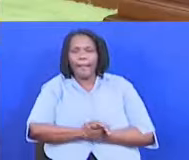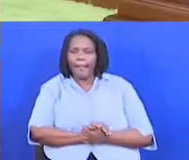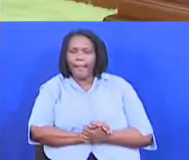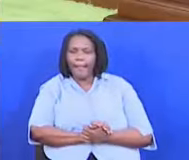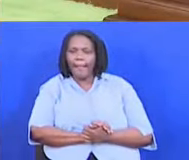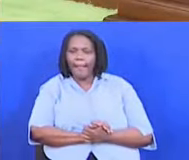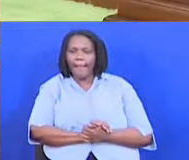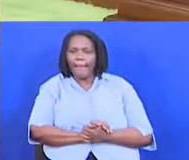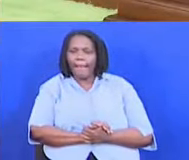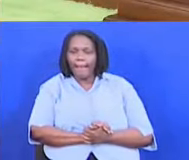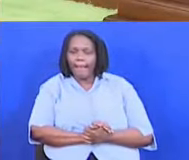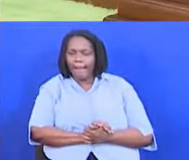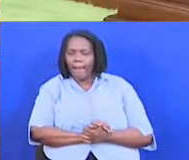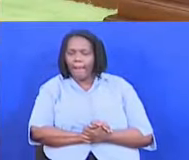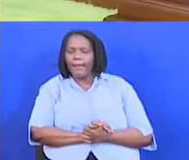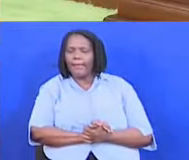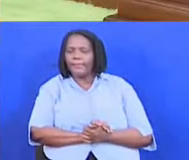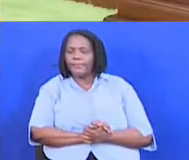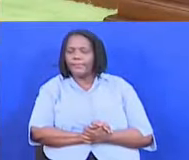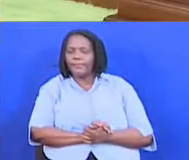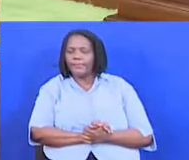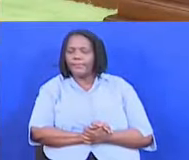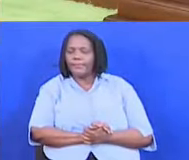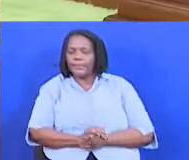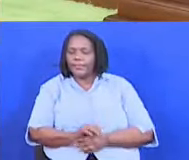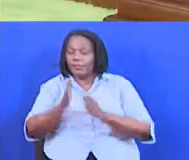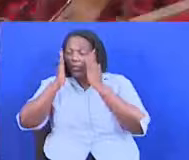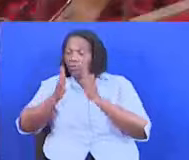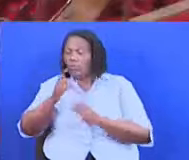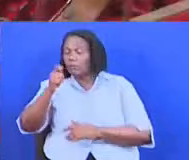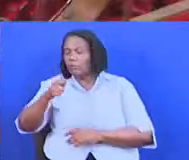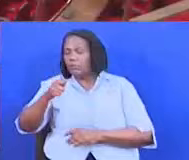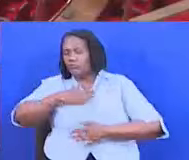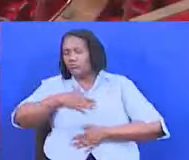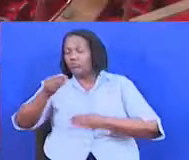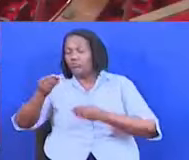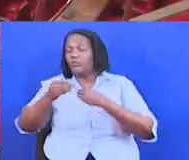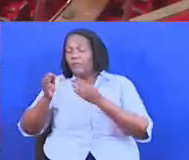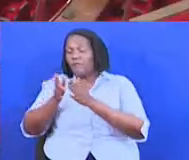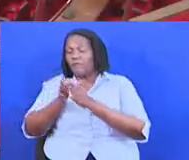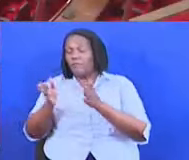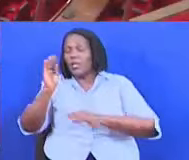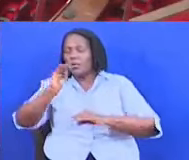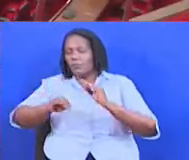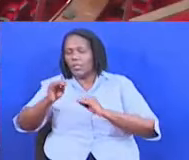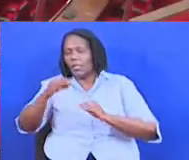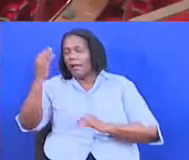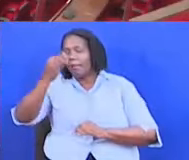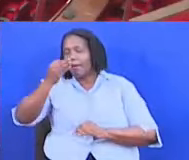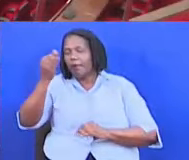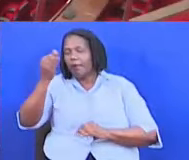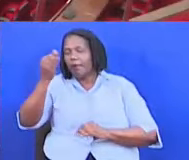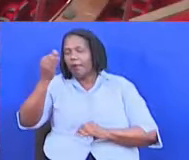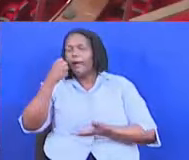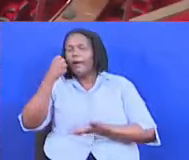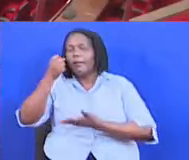Mheshimiwa Spika, na kushukuru sana kwa nafasi hii ya kuchangia hotuba ya bajeti ya